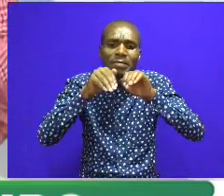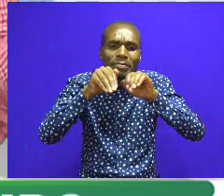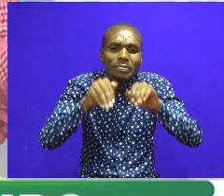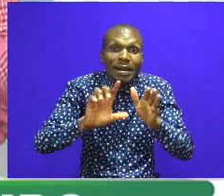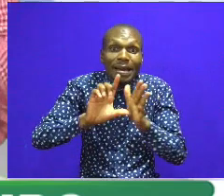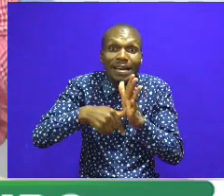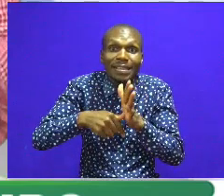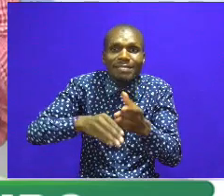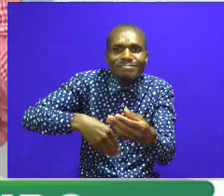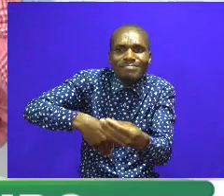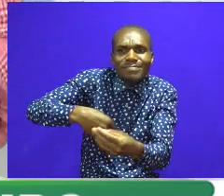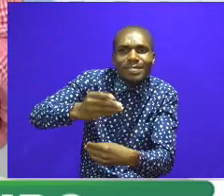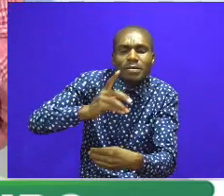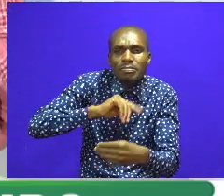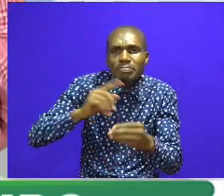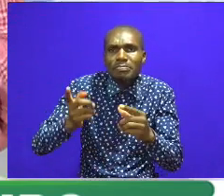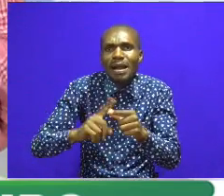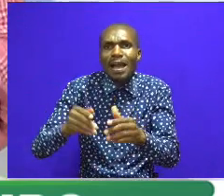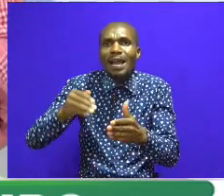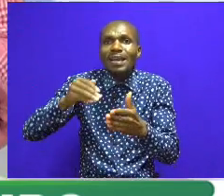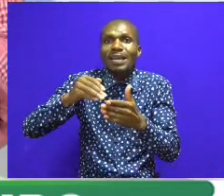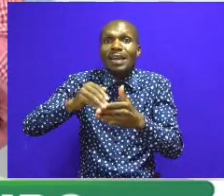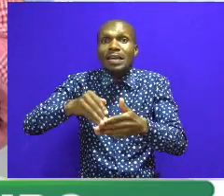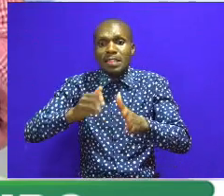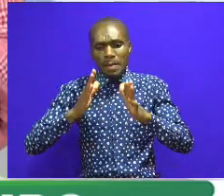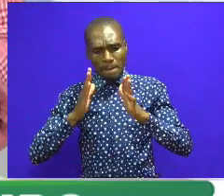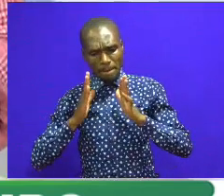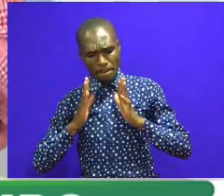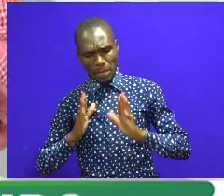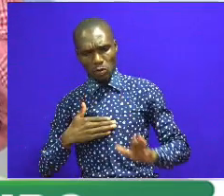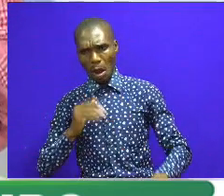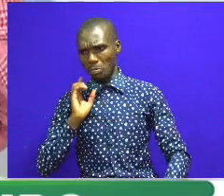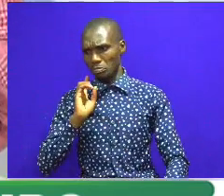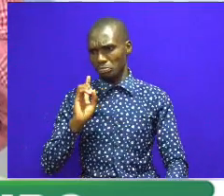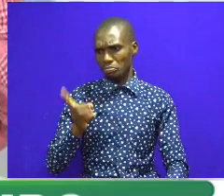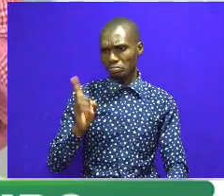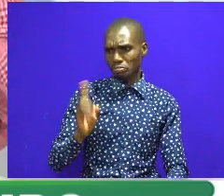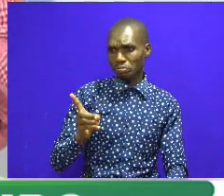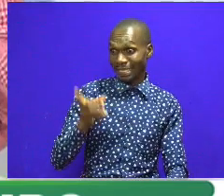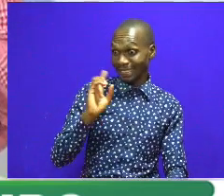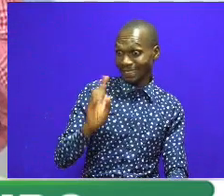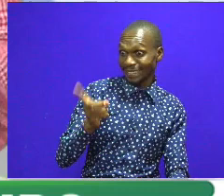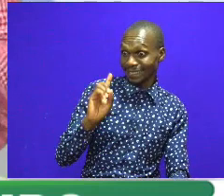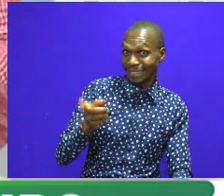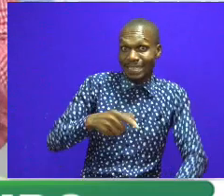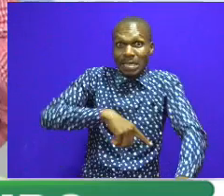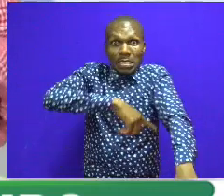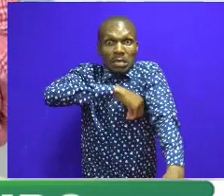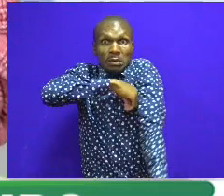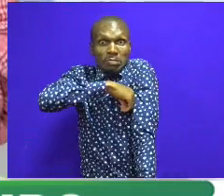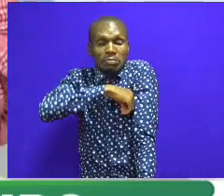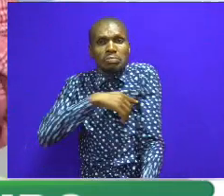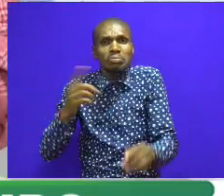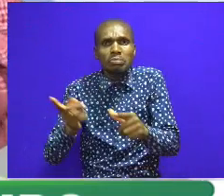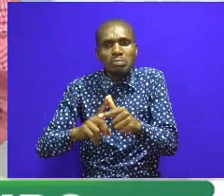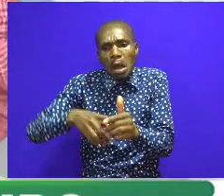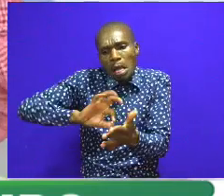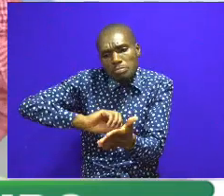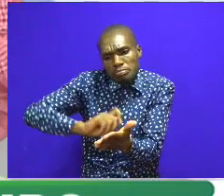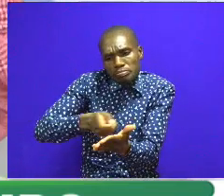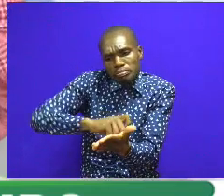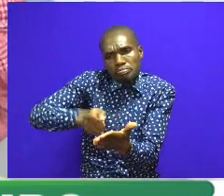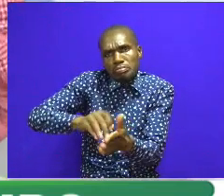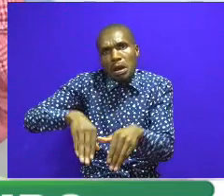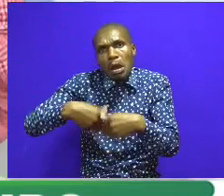gwa bulitangane rena boni go amenyukurwa senseme yuba muchiyo mokonyu mugambi kurwa senseme yo aso kunyara kobeke sei igoro yoko